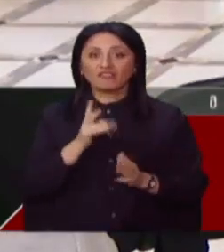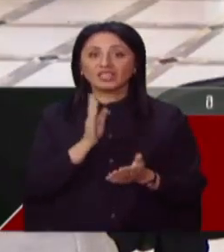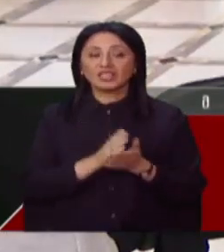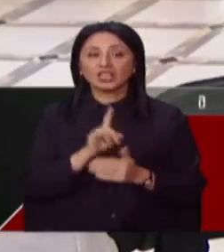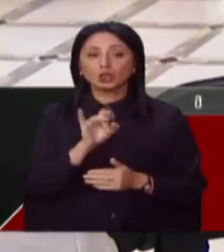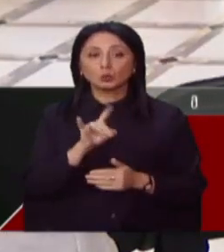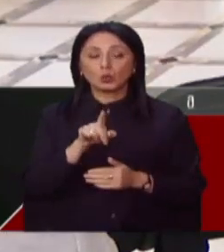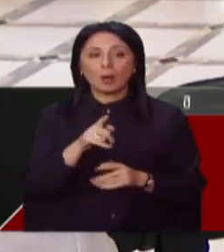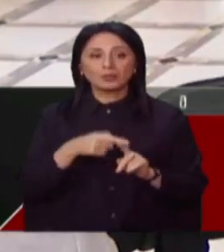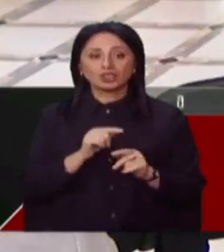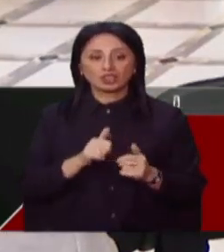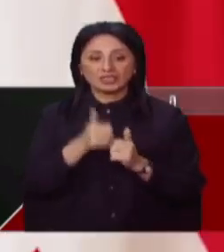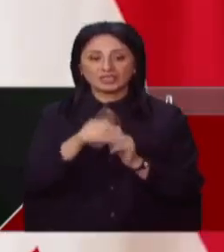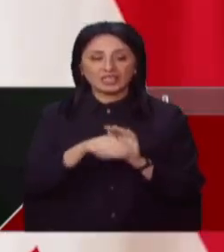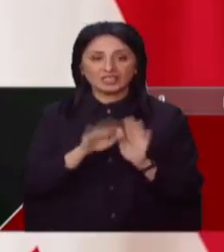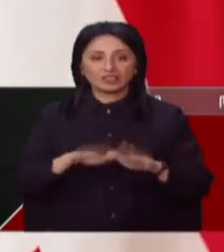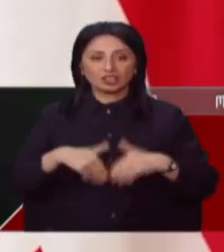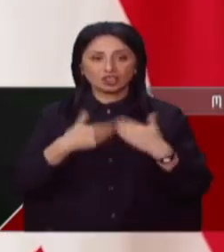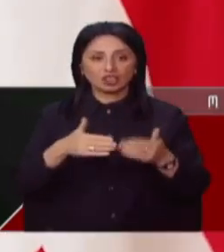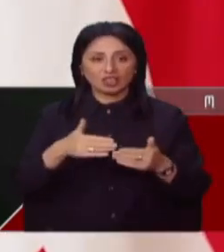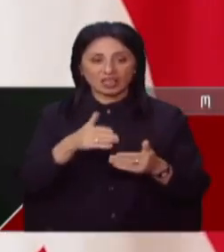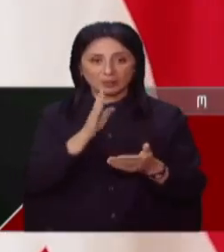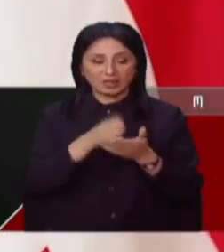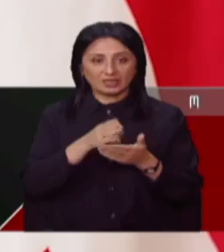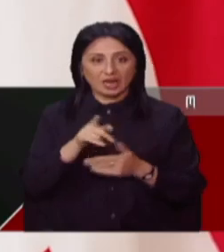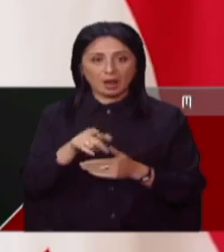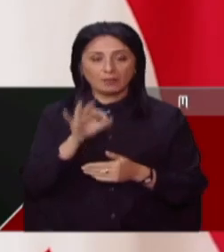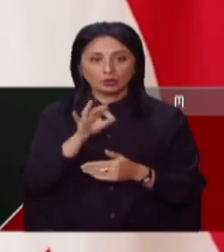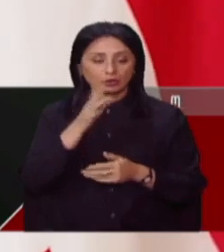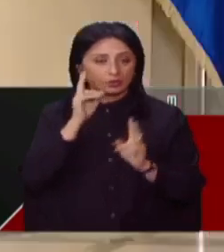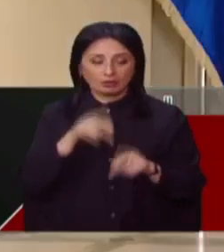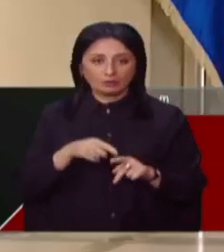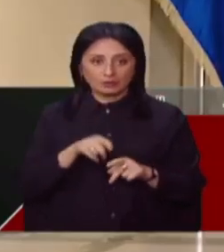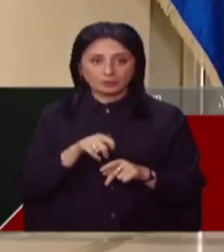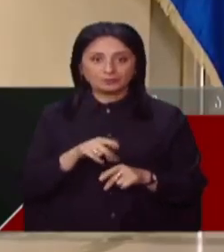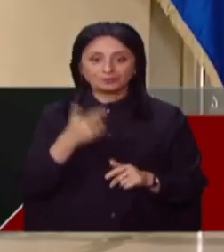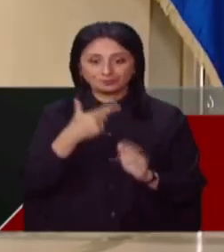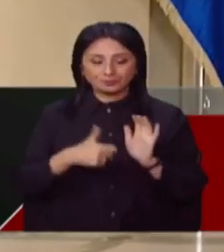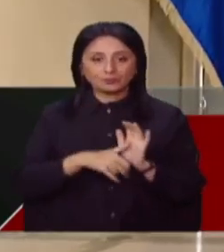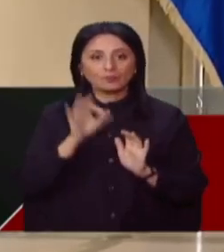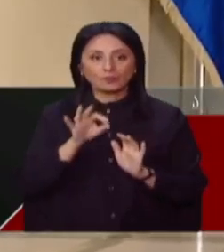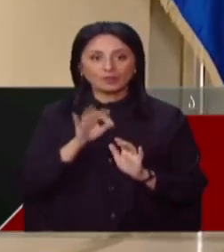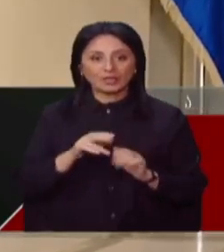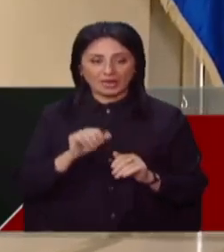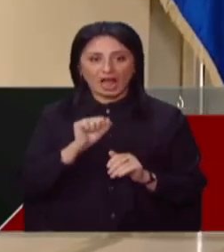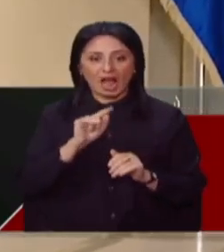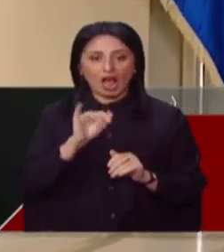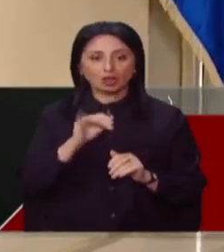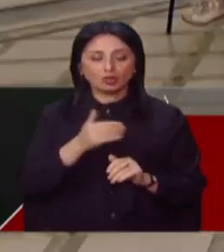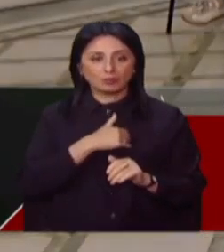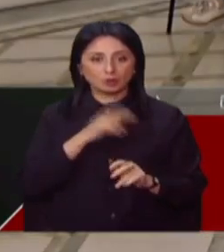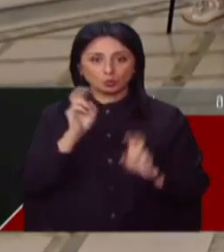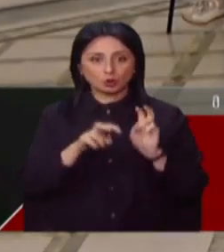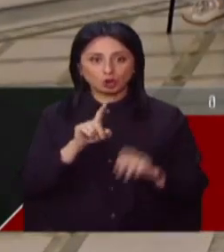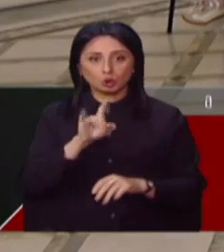არის ზურაბიშვილის მორიგი წინა საარჩევნო შეთავაზების ადრესატი, ამ ეტაპზე უცნობია, თუმცა 26 ოქტომბერს ათონელზე მისულ